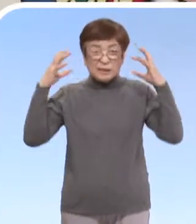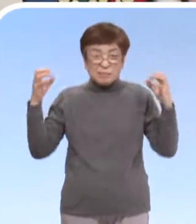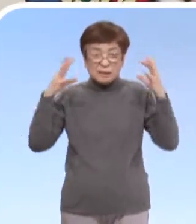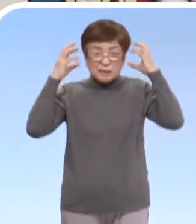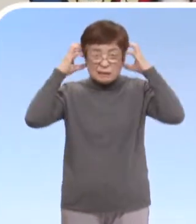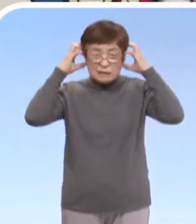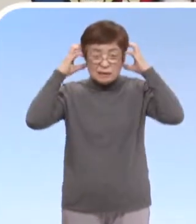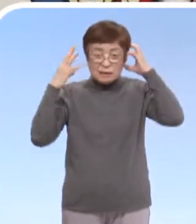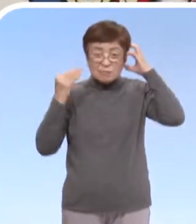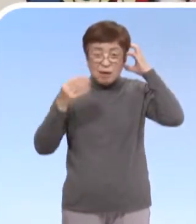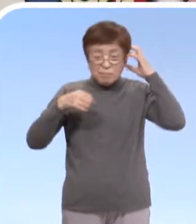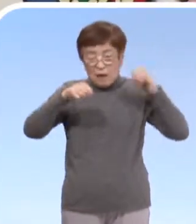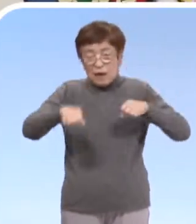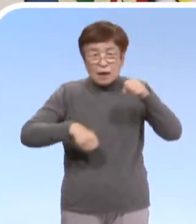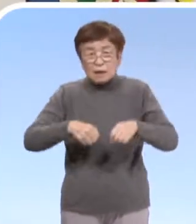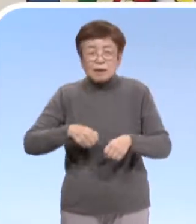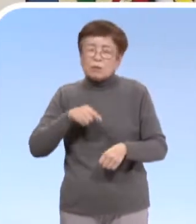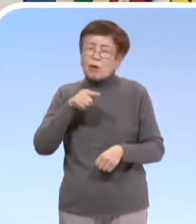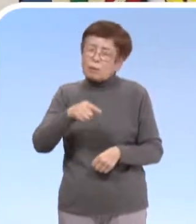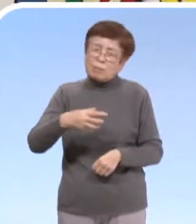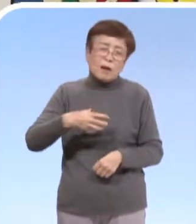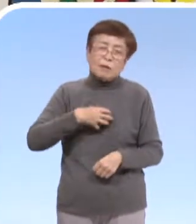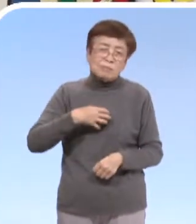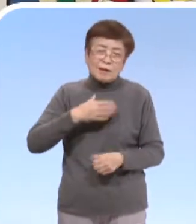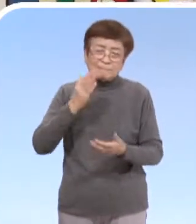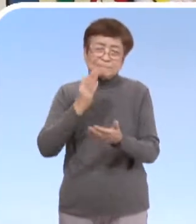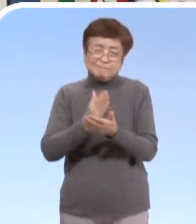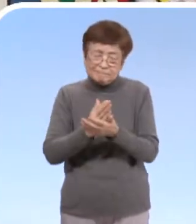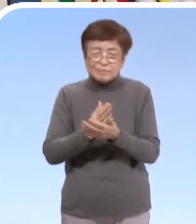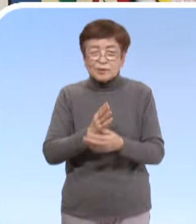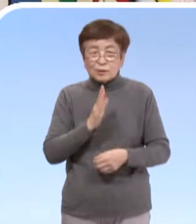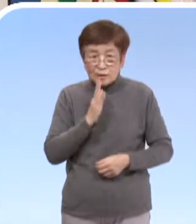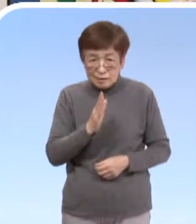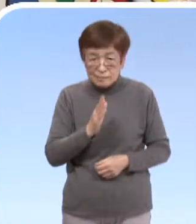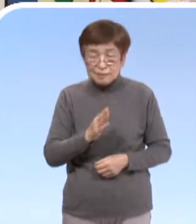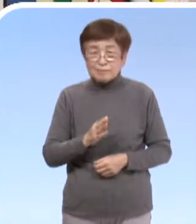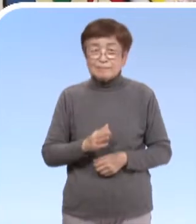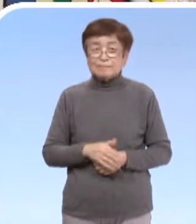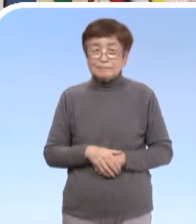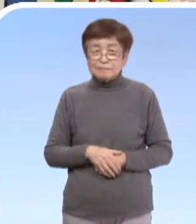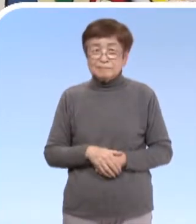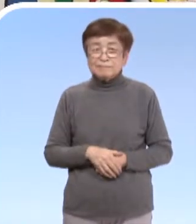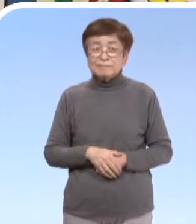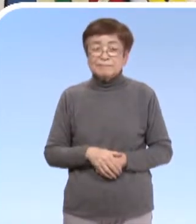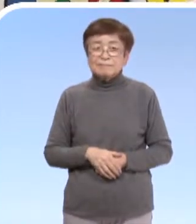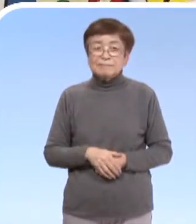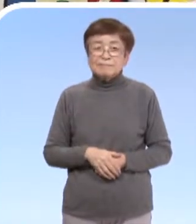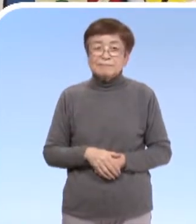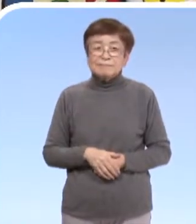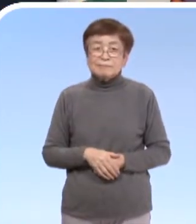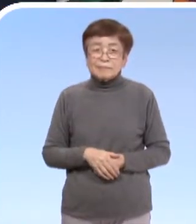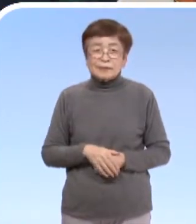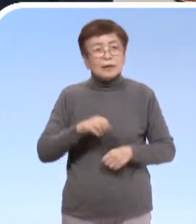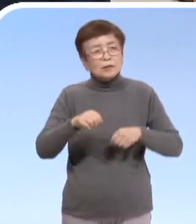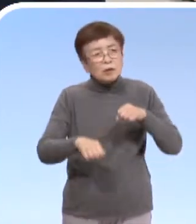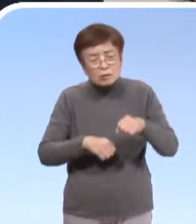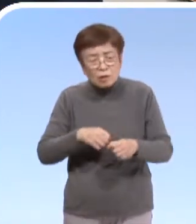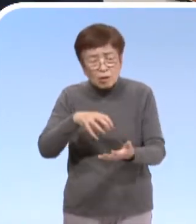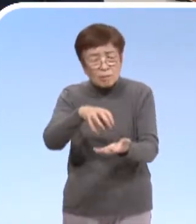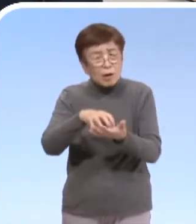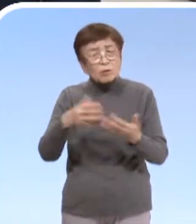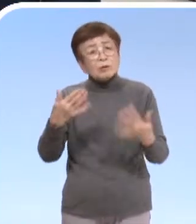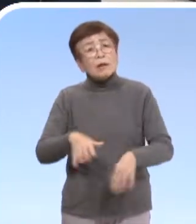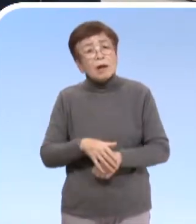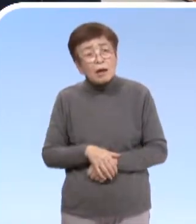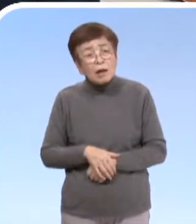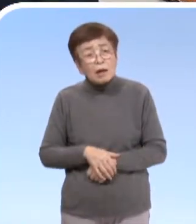聞こえないような状況でヘッドホンをつけて走行すること、はい、これも大変危険な運転になりますのでやめるようにお願いします。 自転車って免許も